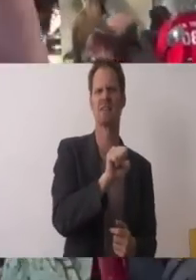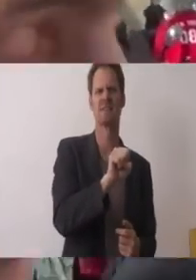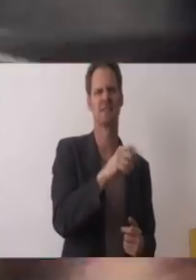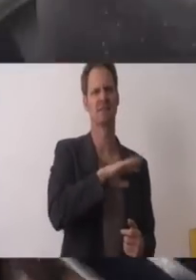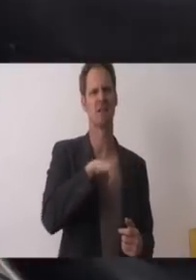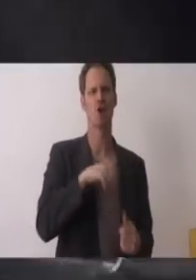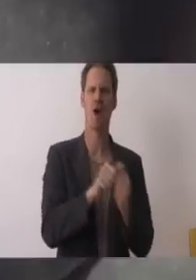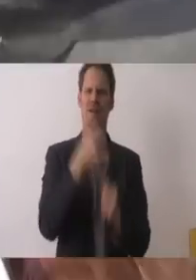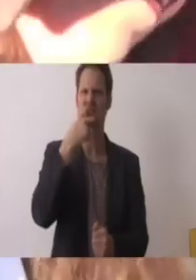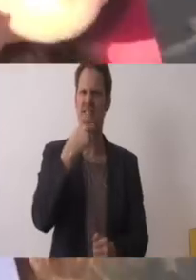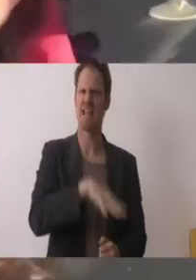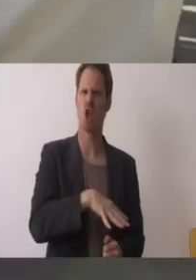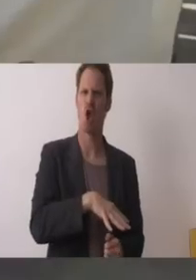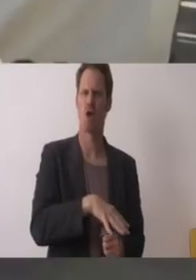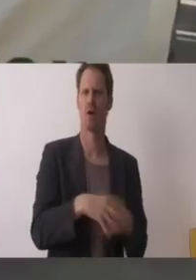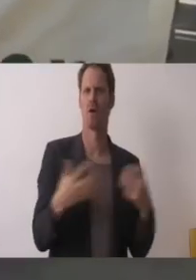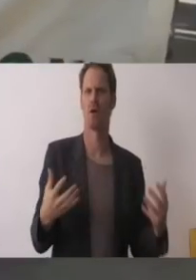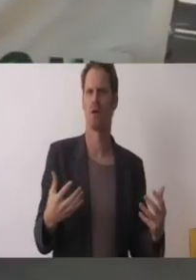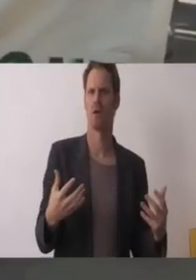orthographes.